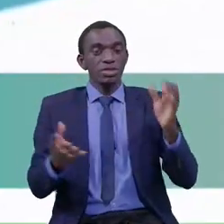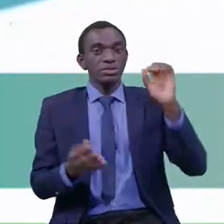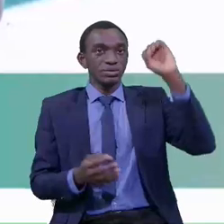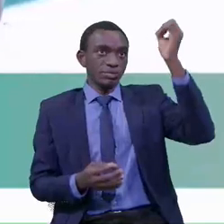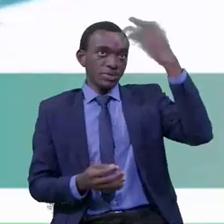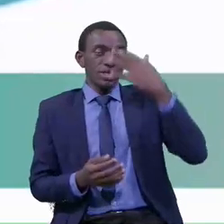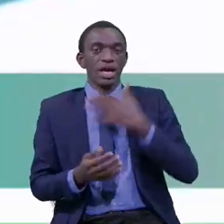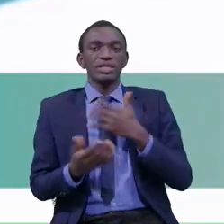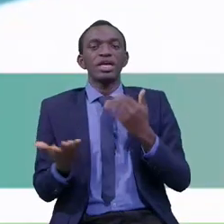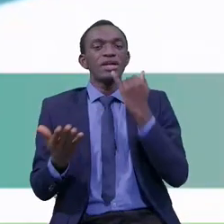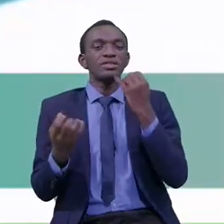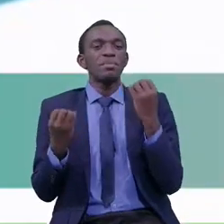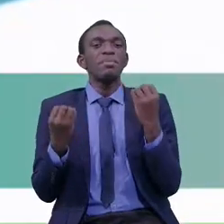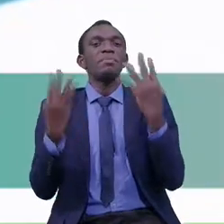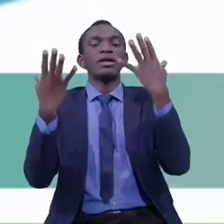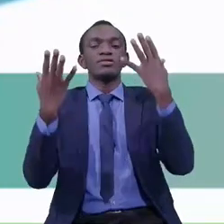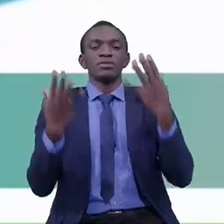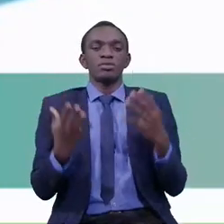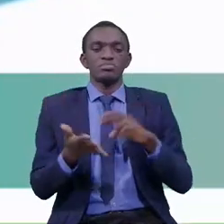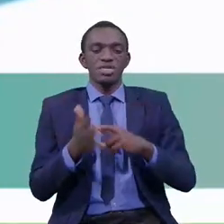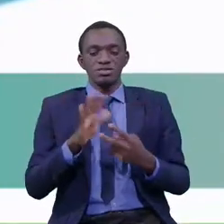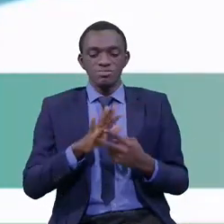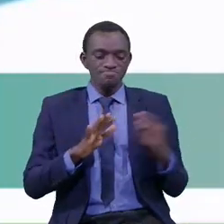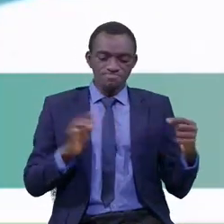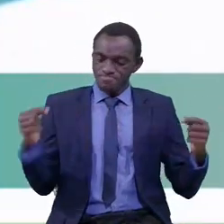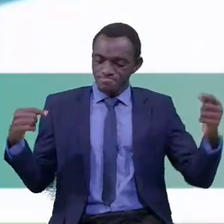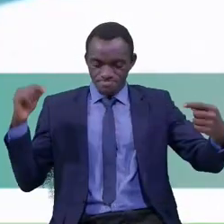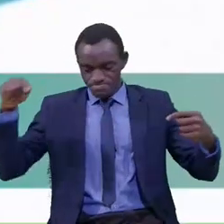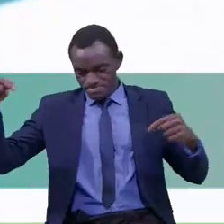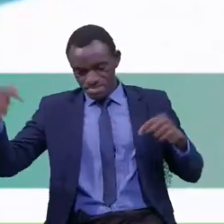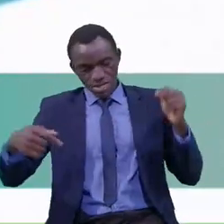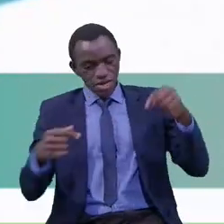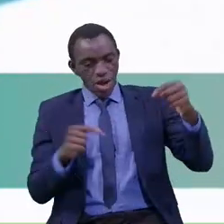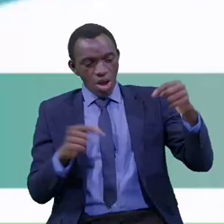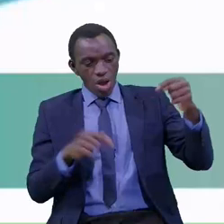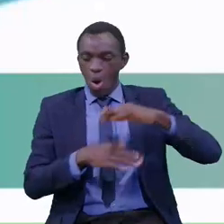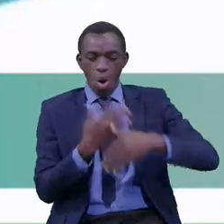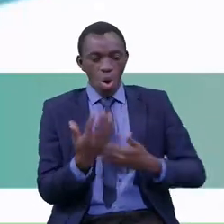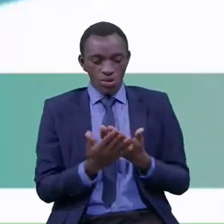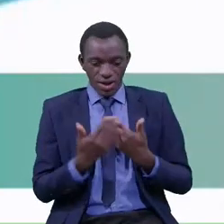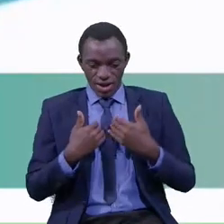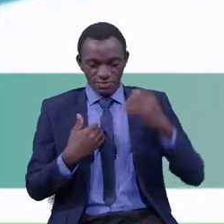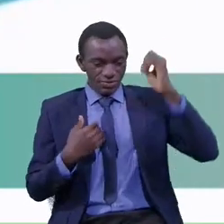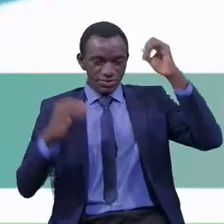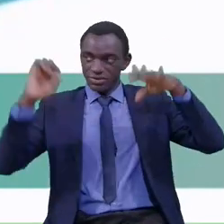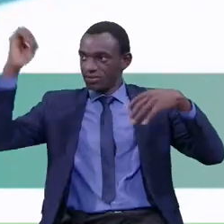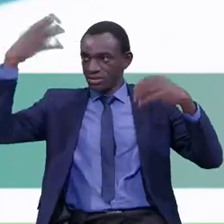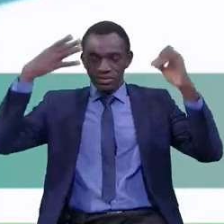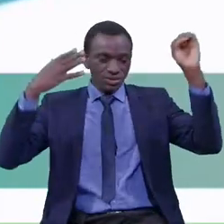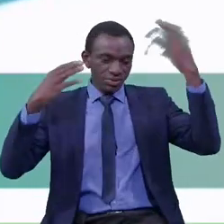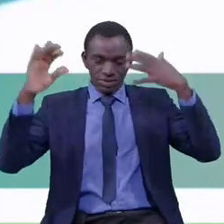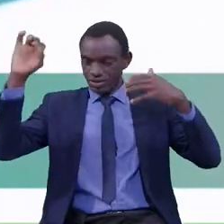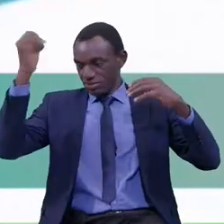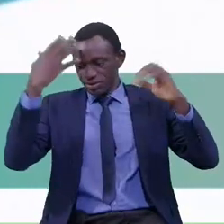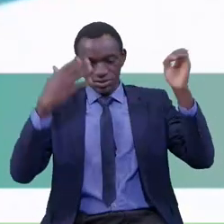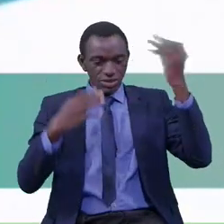Cela dit, ça dit des grâces de plusieurs facettes. C'est une grâce rare. Dans tel